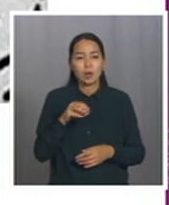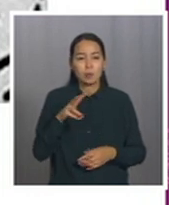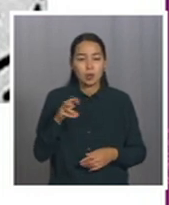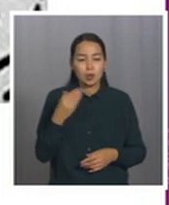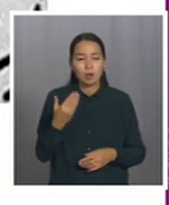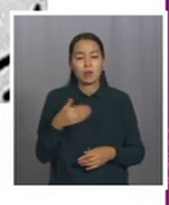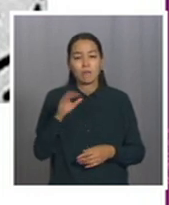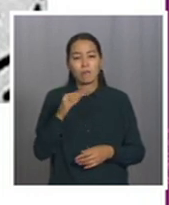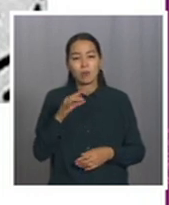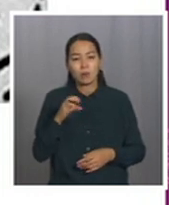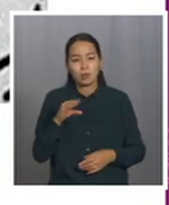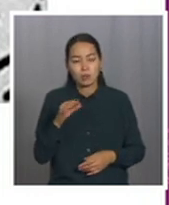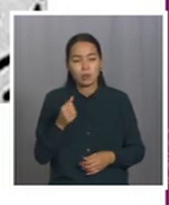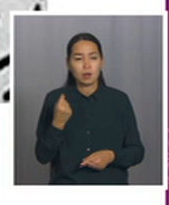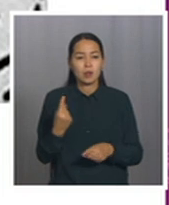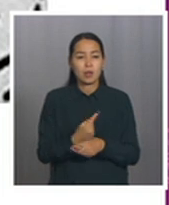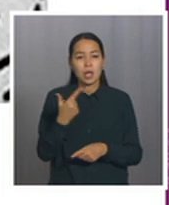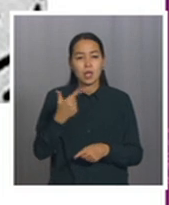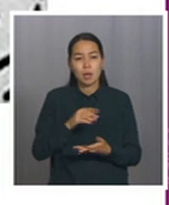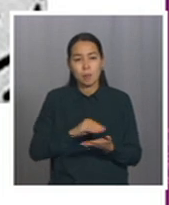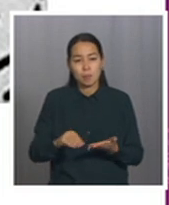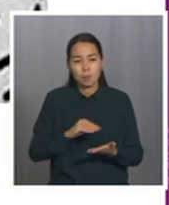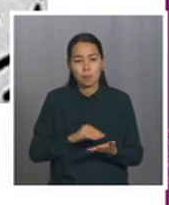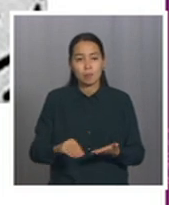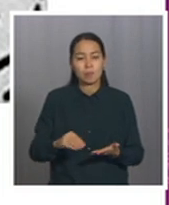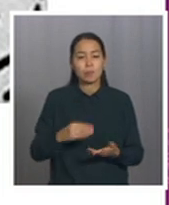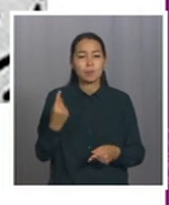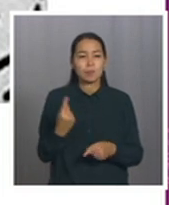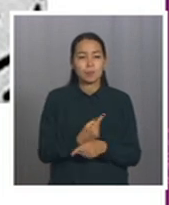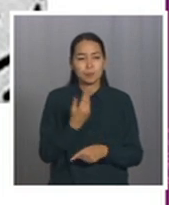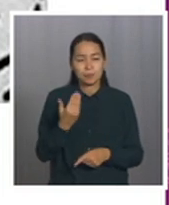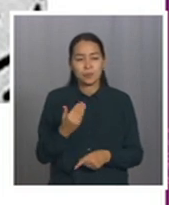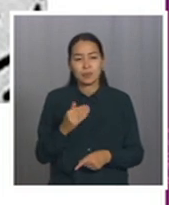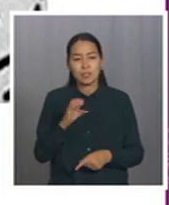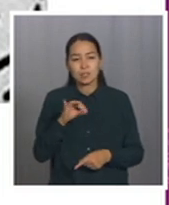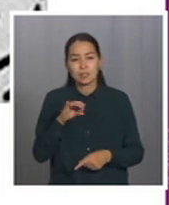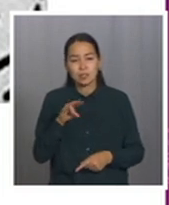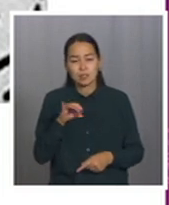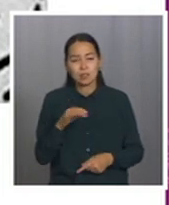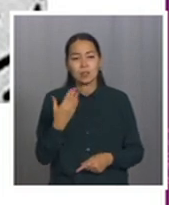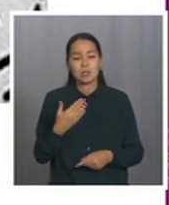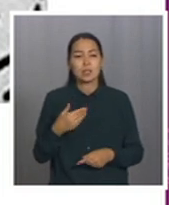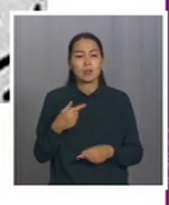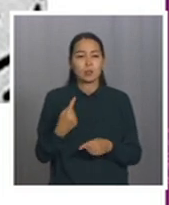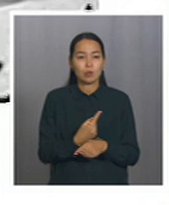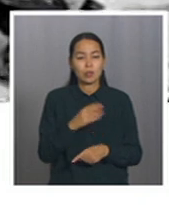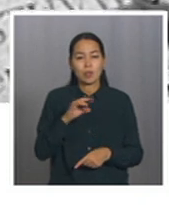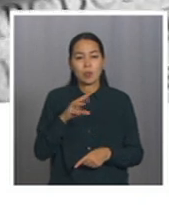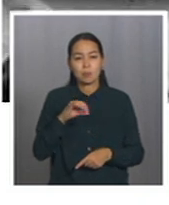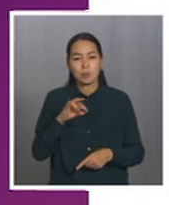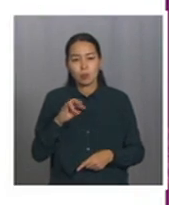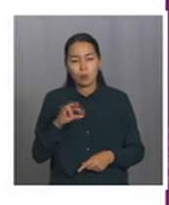фонетика, тұңғыш грамматика, тұңғыш синтаксис, тұңғыш терминология және